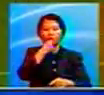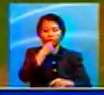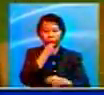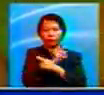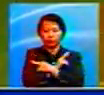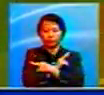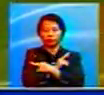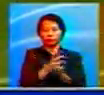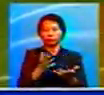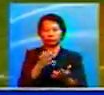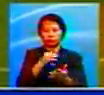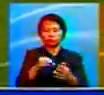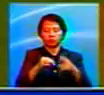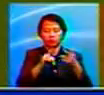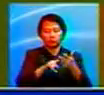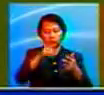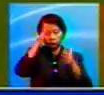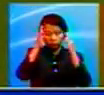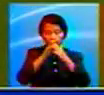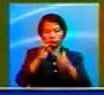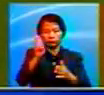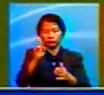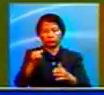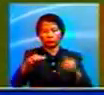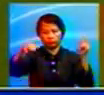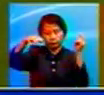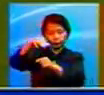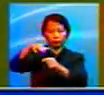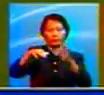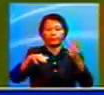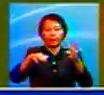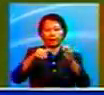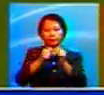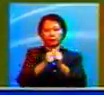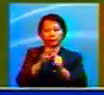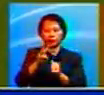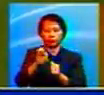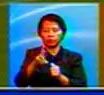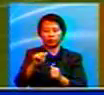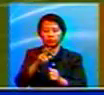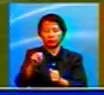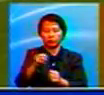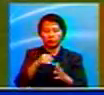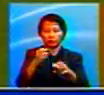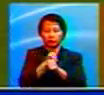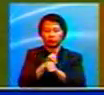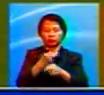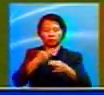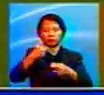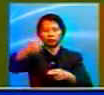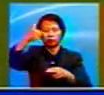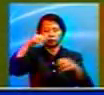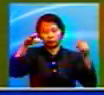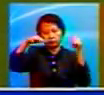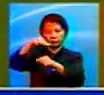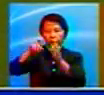rehat dibunyikan. Amukan Tok Gajah pada babak kedua menghasilkan gol keempat dengan giliran Nakami pula mencatat nama sebagai